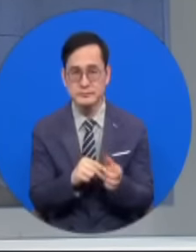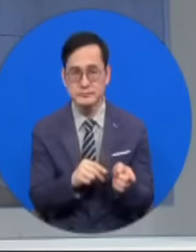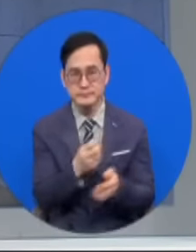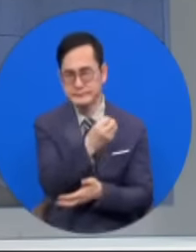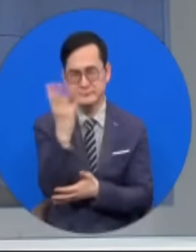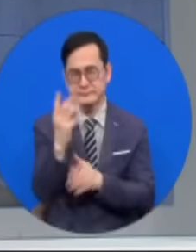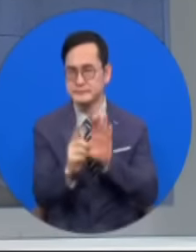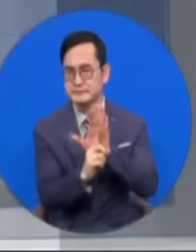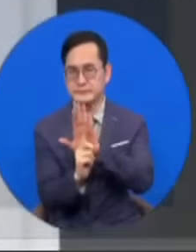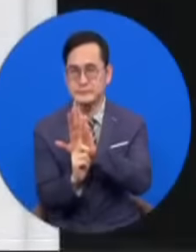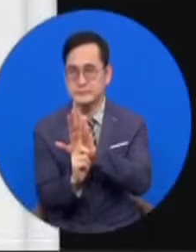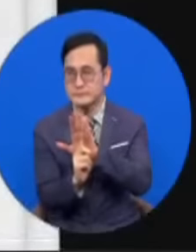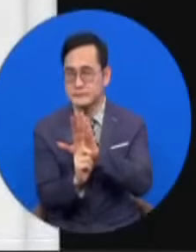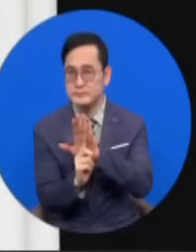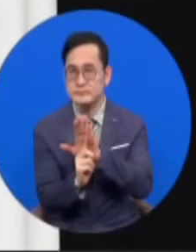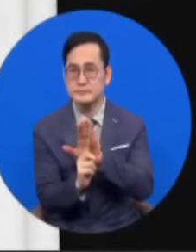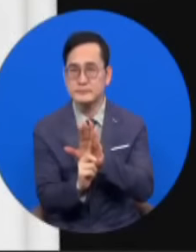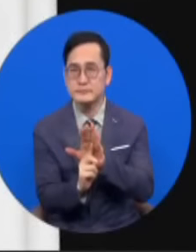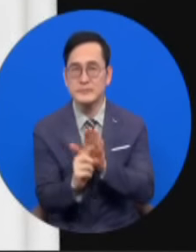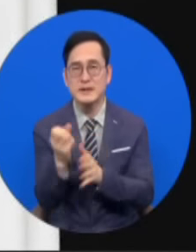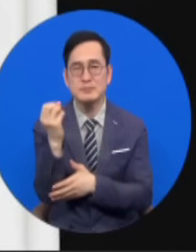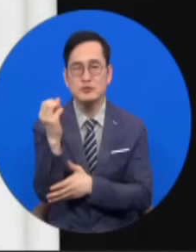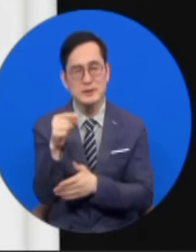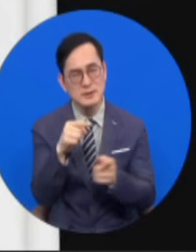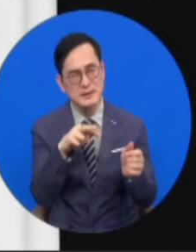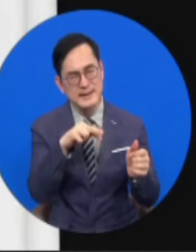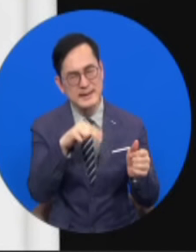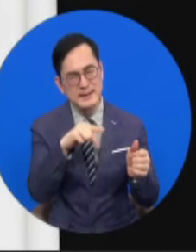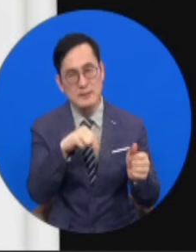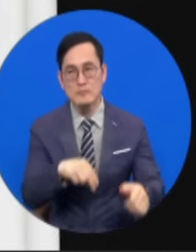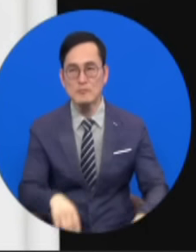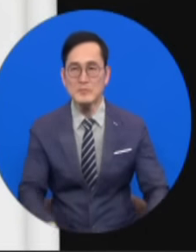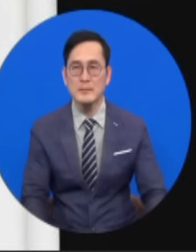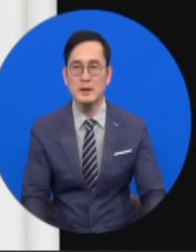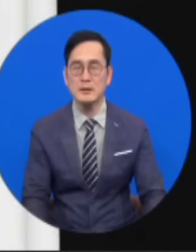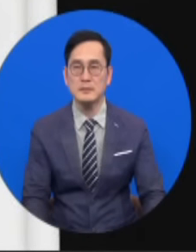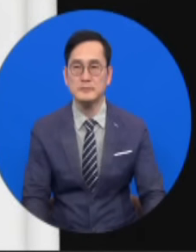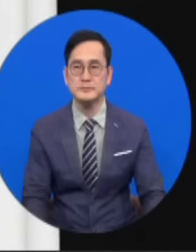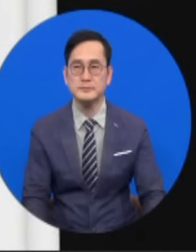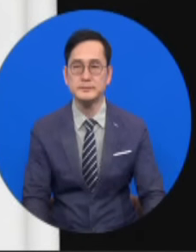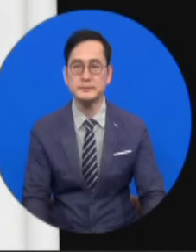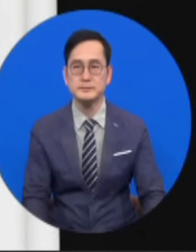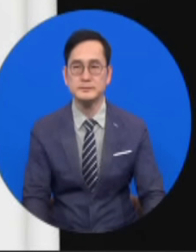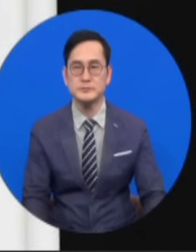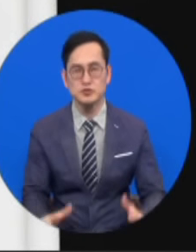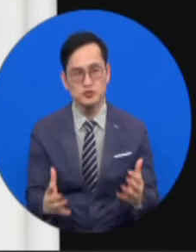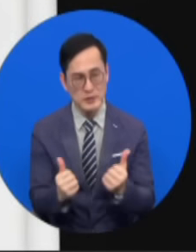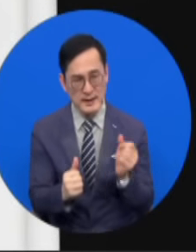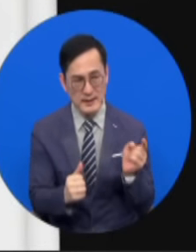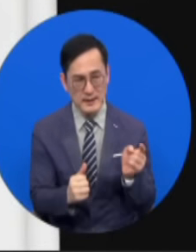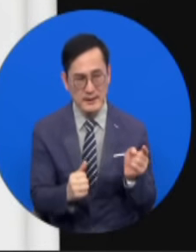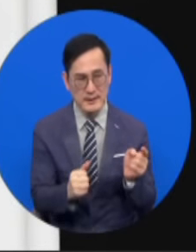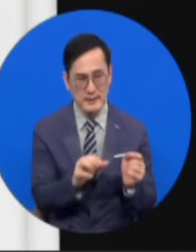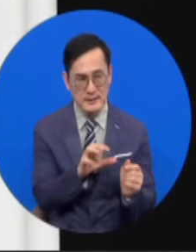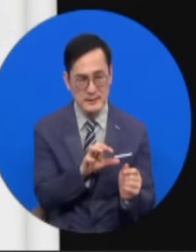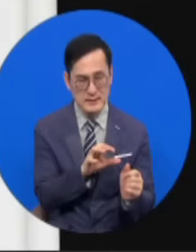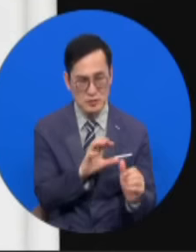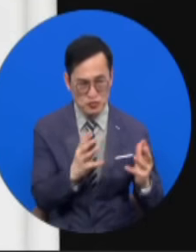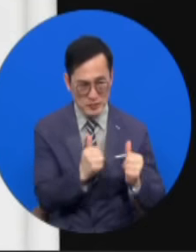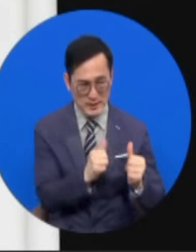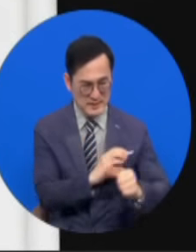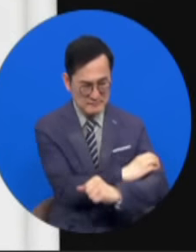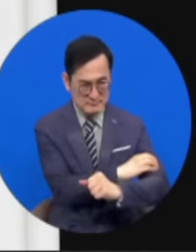함께 보시죠 신문 읽어주는 남자 김 앵커가 준비했습니다 오늘 동화일보 사설입니다 국회를 분풀이 박의 장으로 만들겠다는